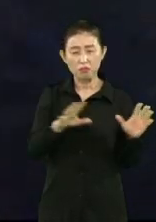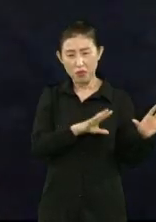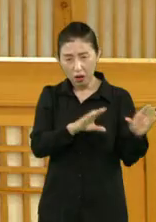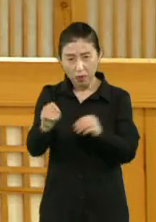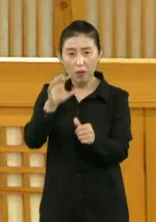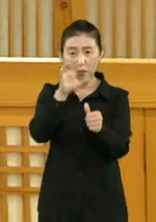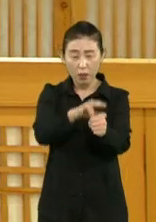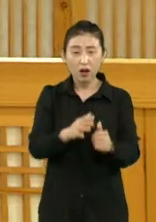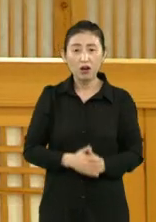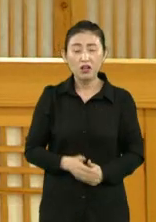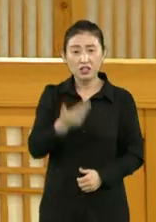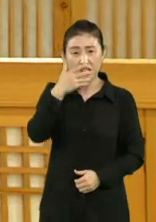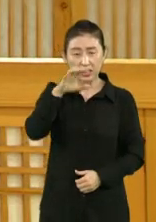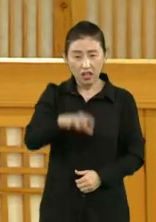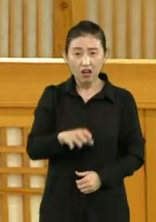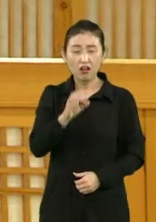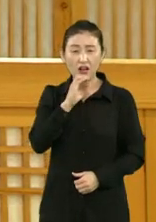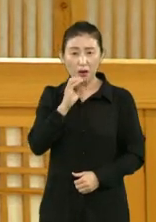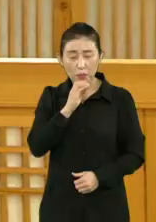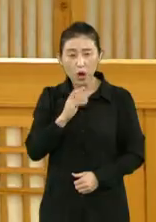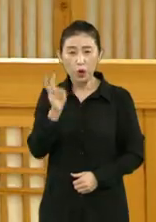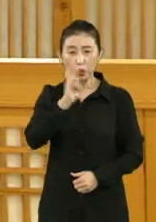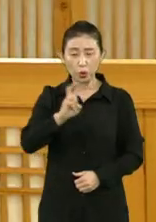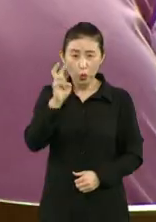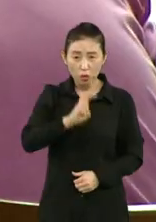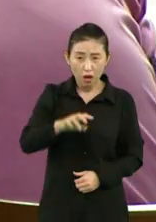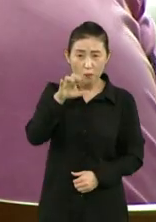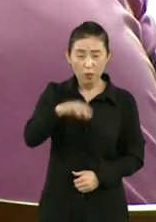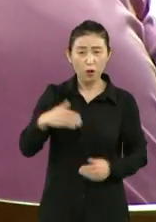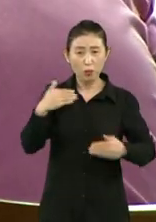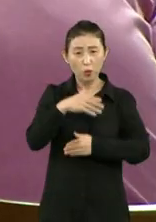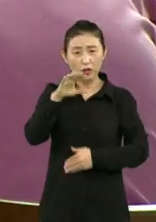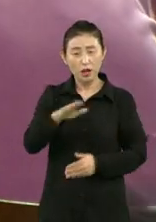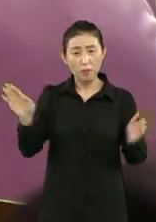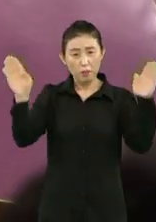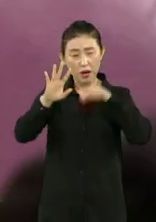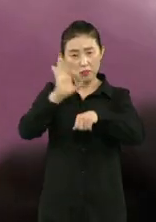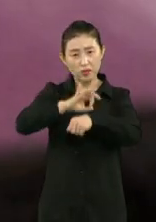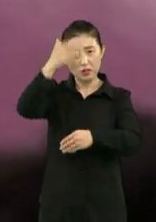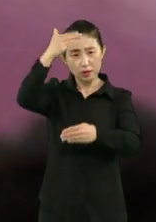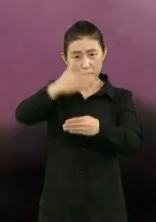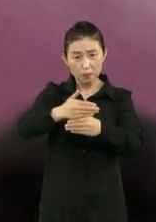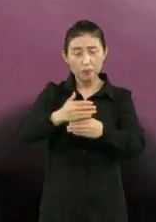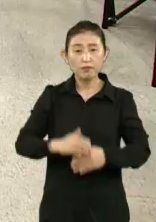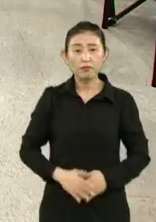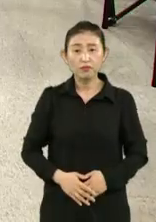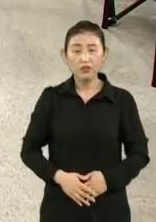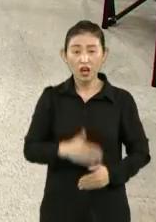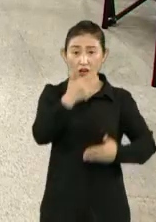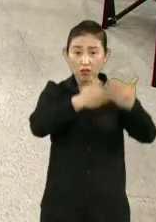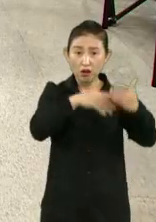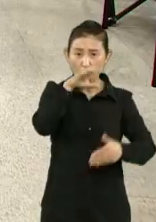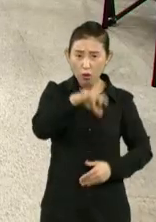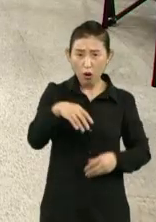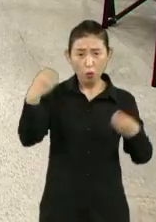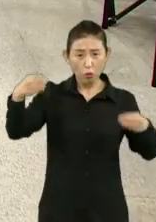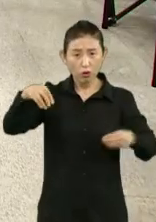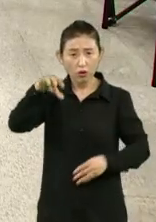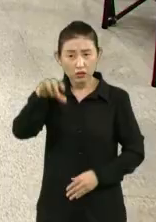카페, 독서실과 목욕장, 노래연습장 등은 밤 10시까지 운영됩니다. 영화관과